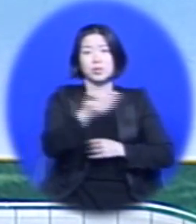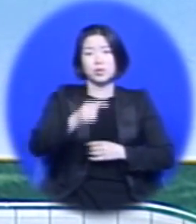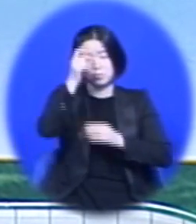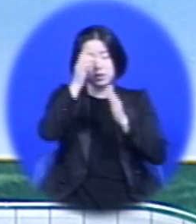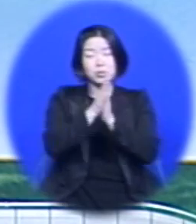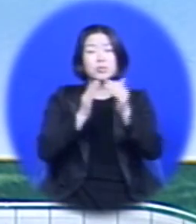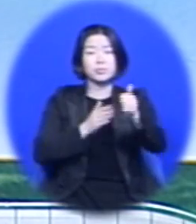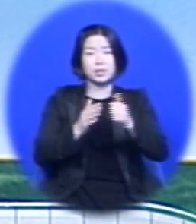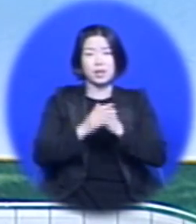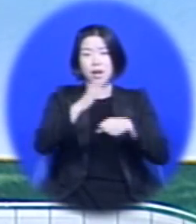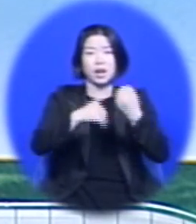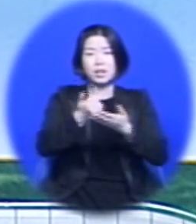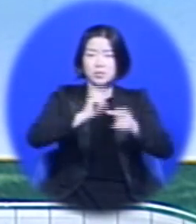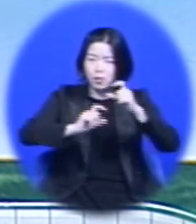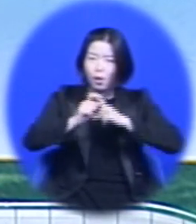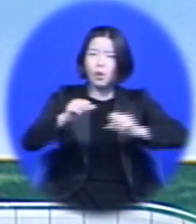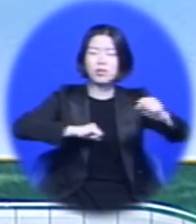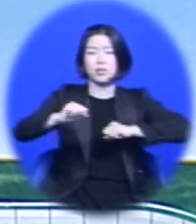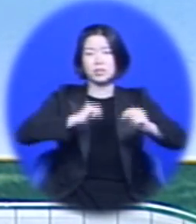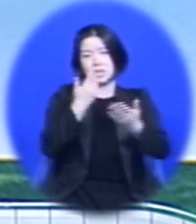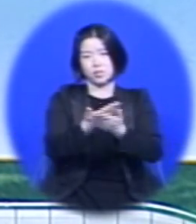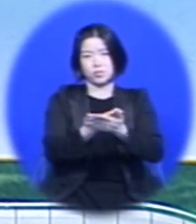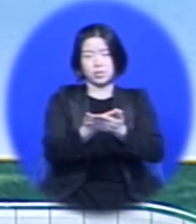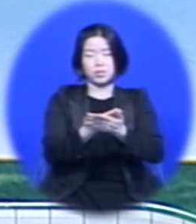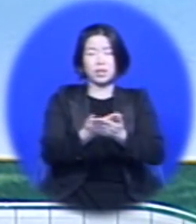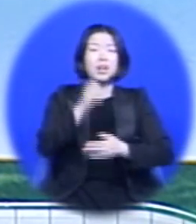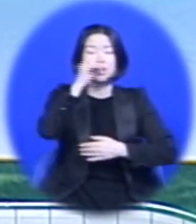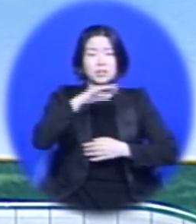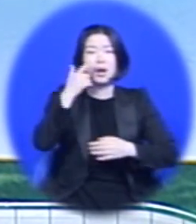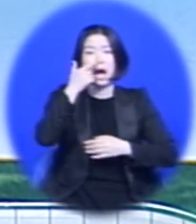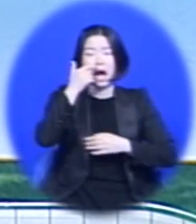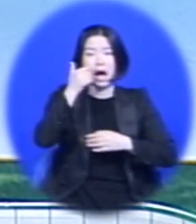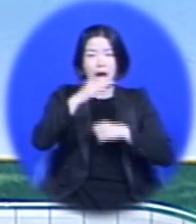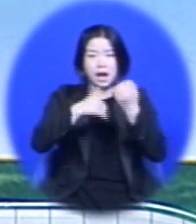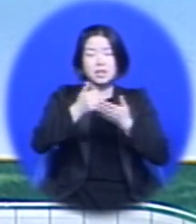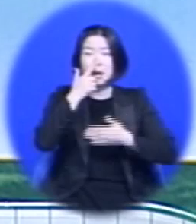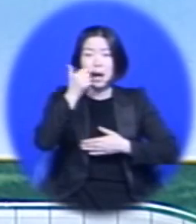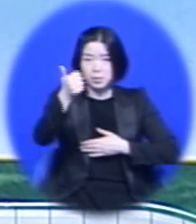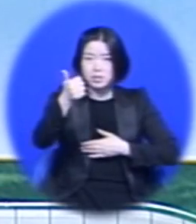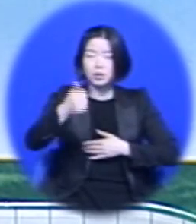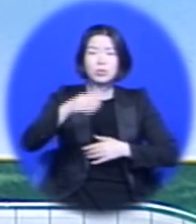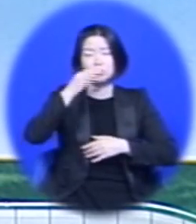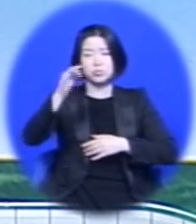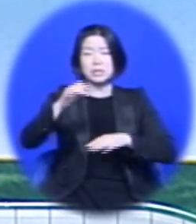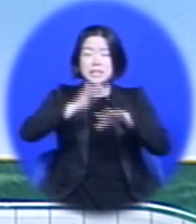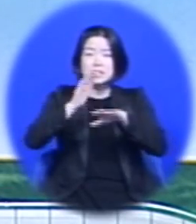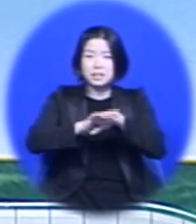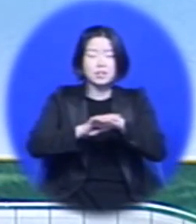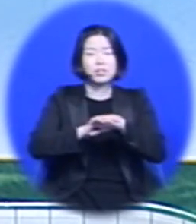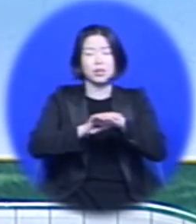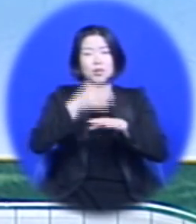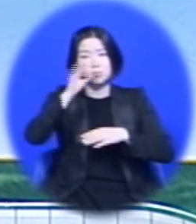기도하십시오. 하나님 더 역사해 주세요. 그저 하나님을 아버지라고 이렇게 습관적인 것처럼 그렇게 부르는